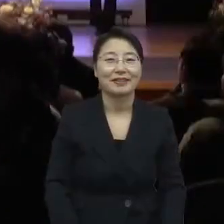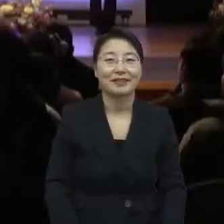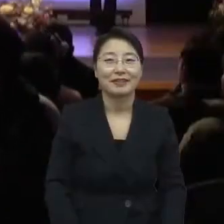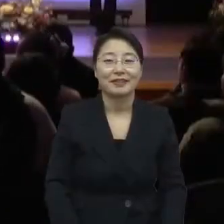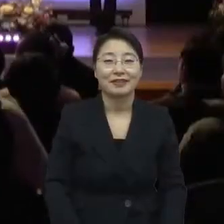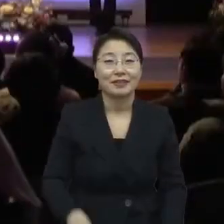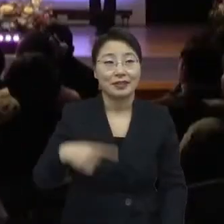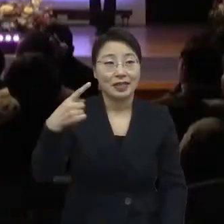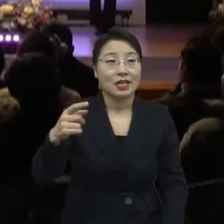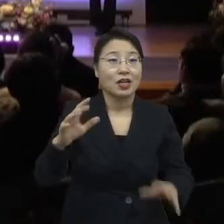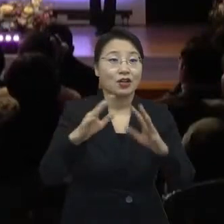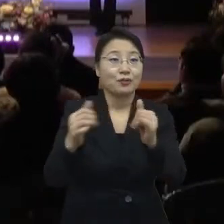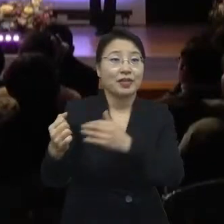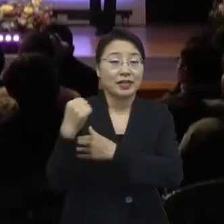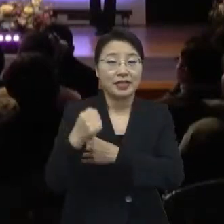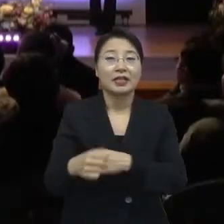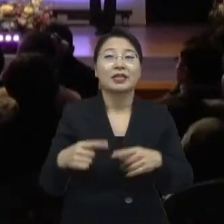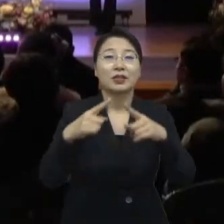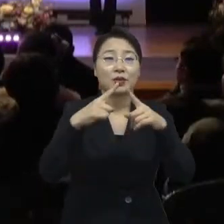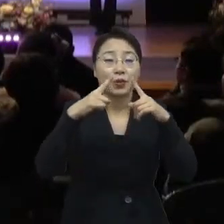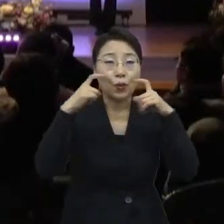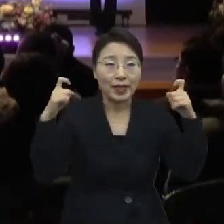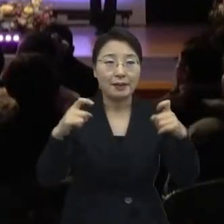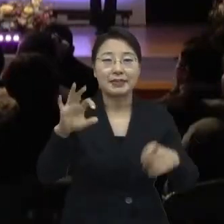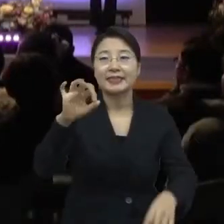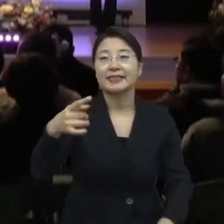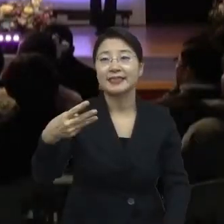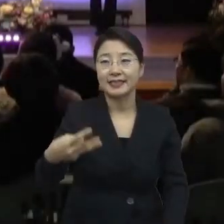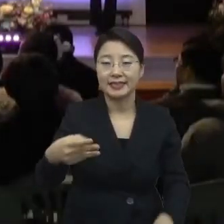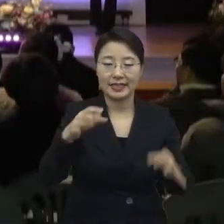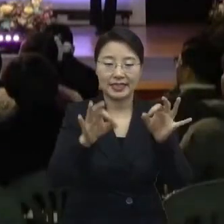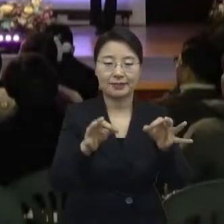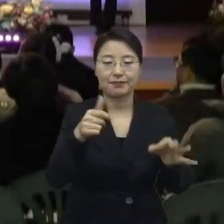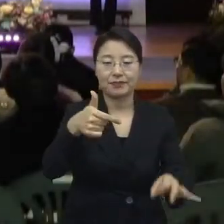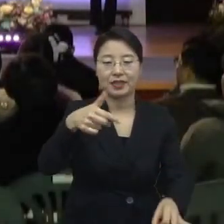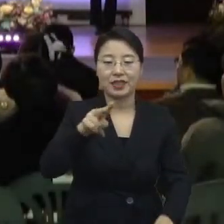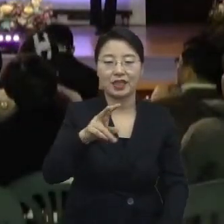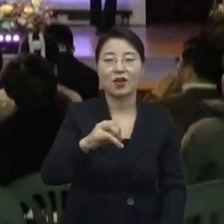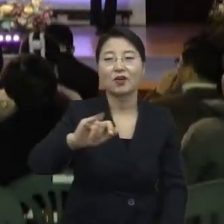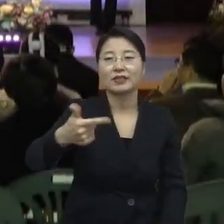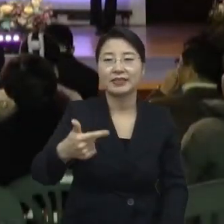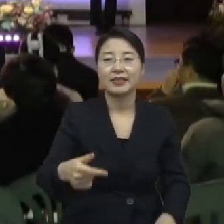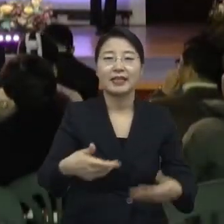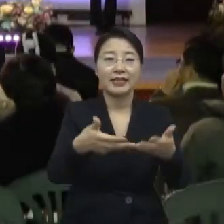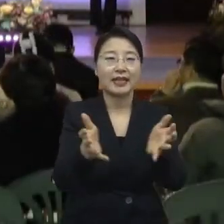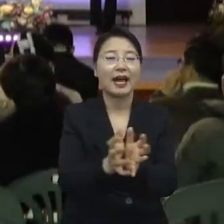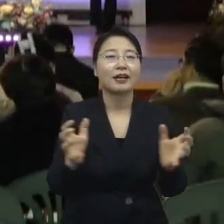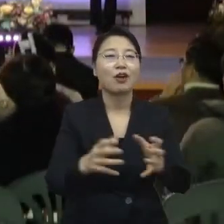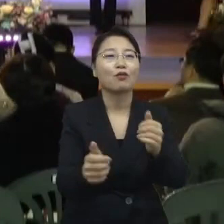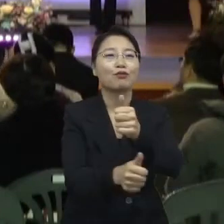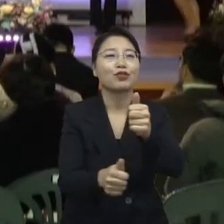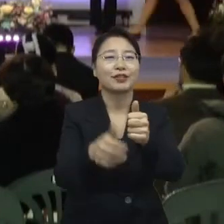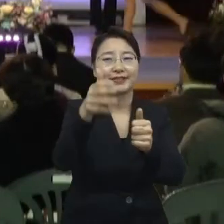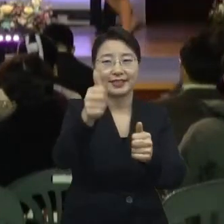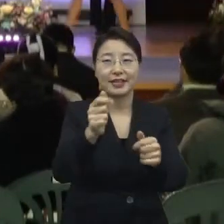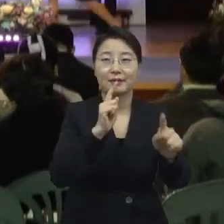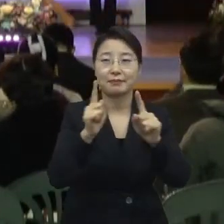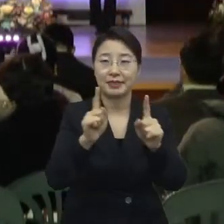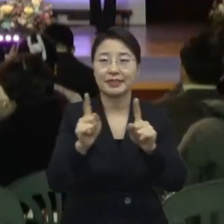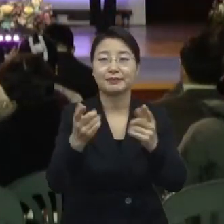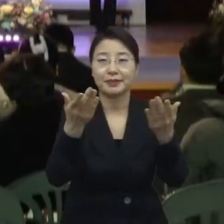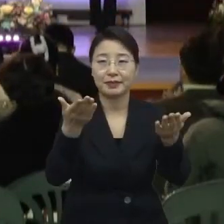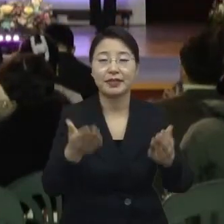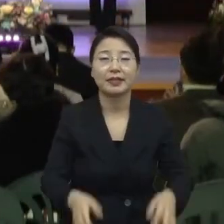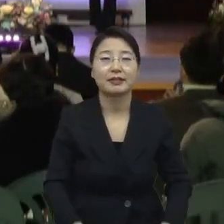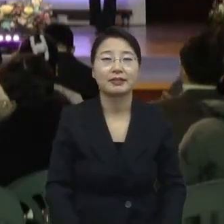다음은 국민의힘 동대문 을 김경진 당협위원장님의 축사가 있겠습니다. 큰 박수로 맞이해 주시면